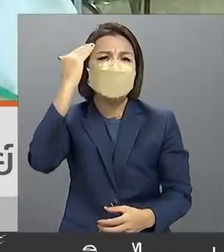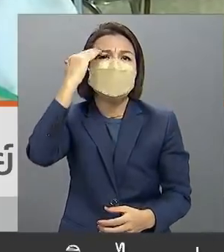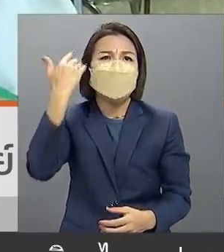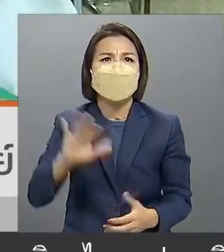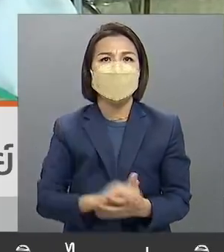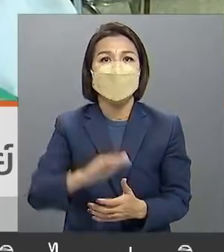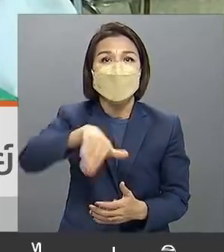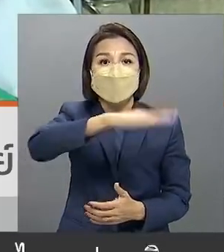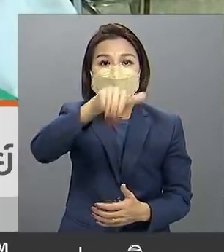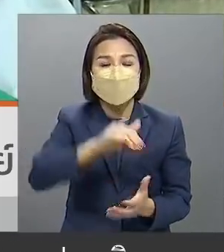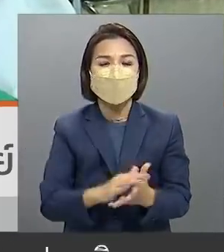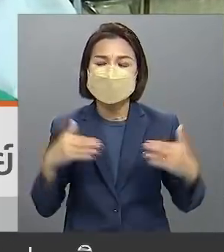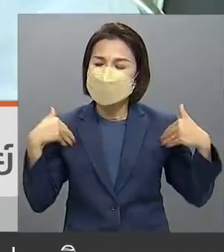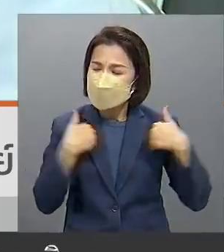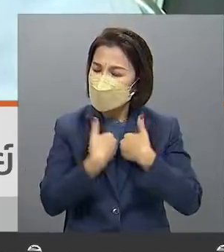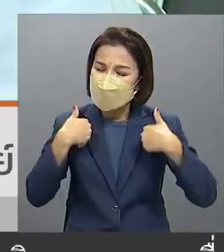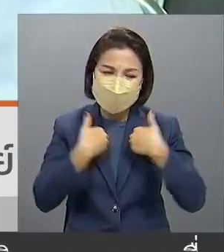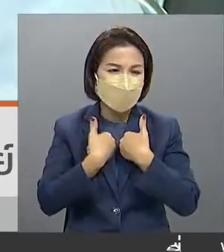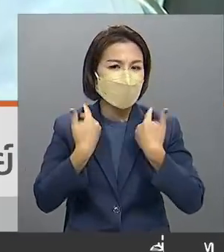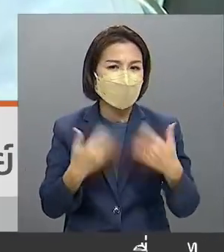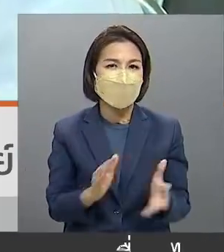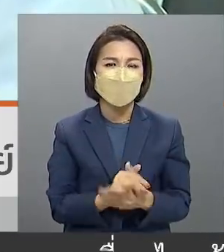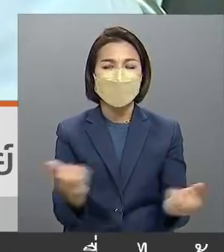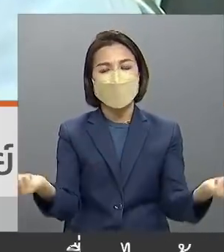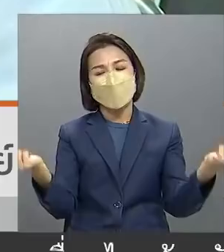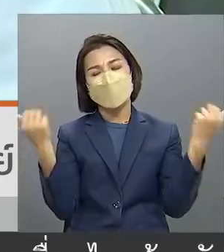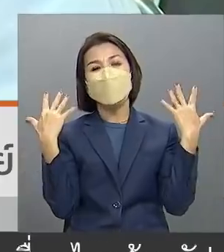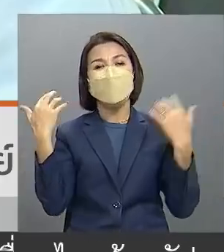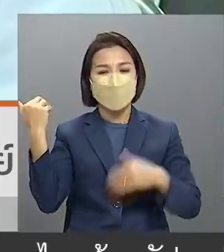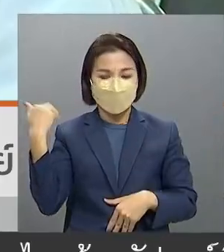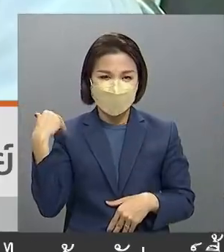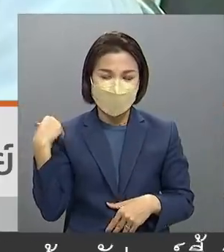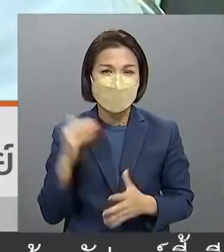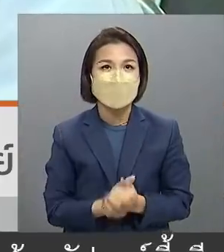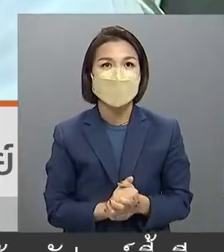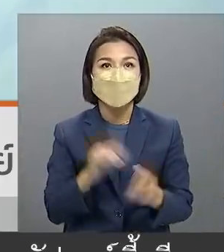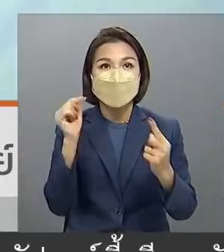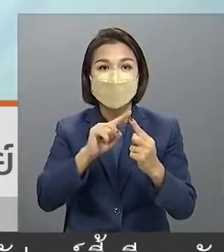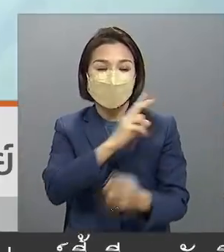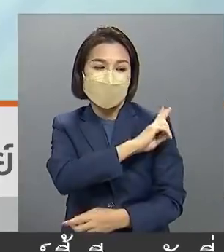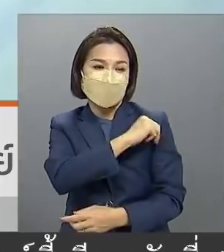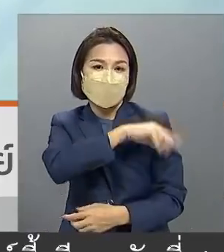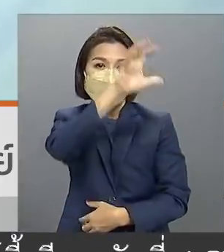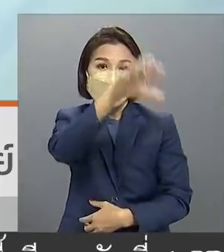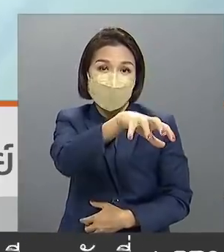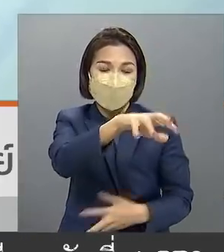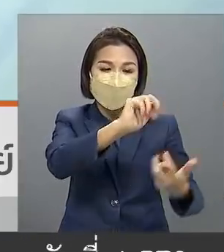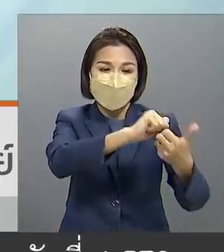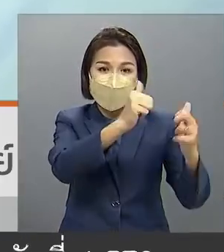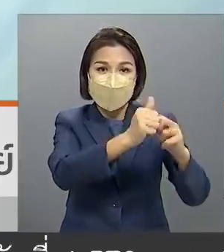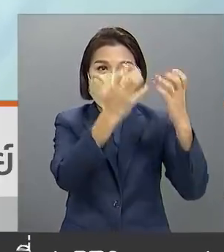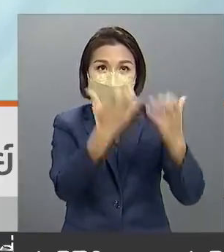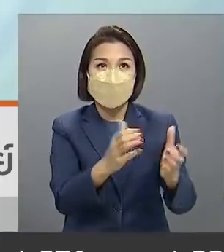หน็ดเหนื่อยเต็มกำลังและล้ามากแล้วค่ะและยิ่งไปกว่านั้นในหลายโรงพยาบาลวิกฤตจนต้องปิดหน่วยบริการปิ